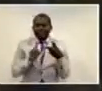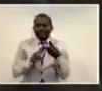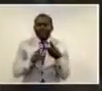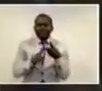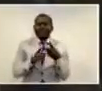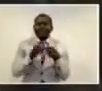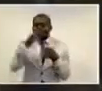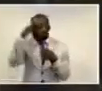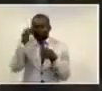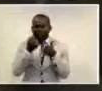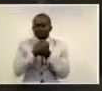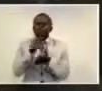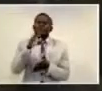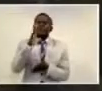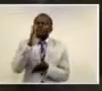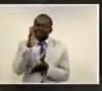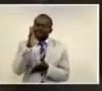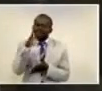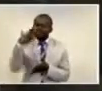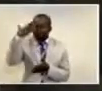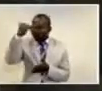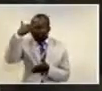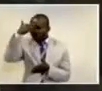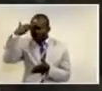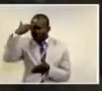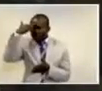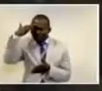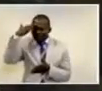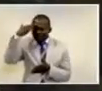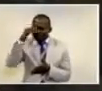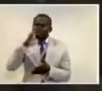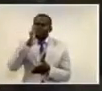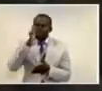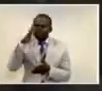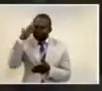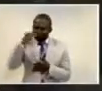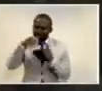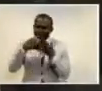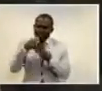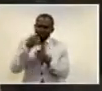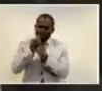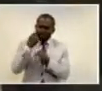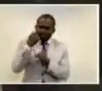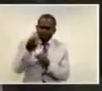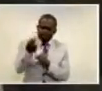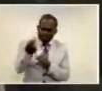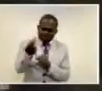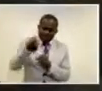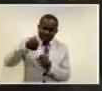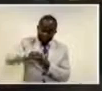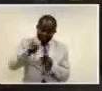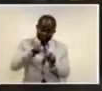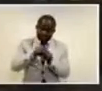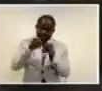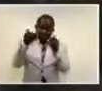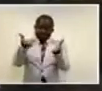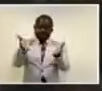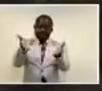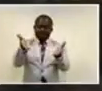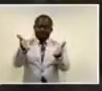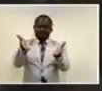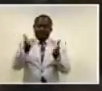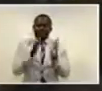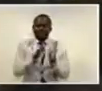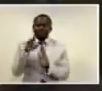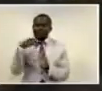icyatumye batinda kugira ngo batunganye ibyo batunganya kugira ngo babone amafaranga nacyo kirahari